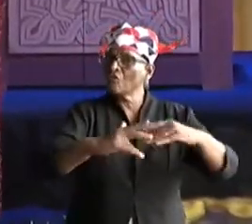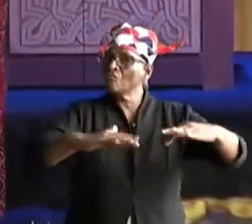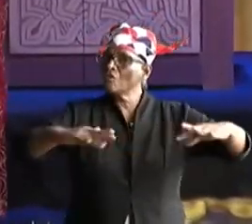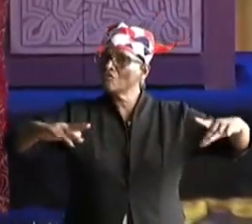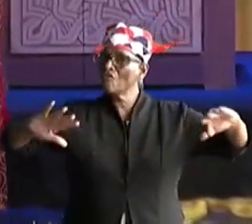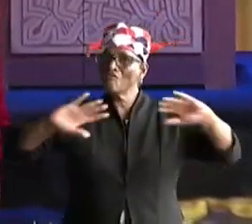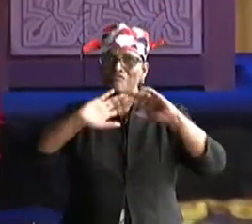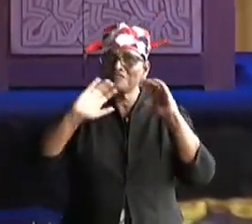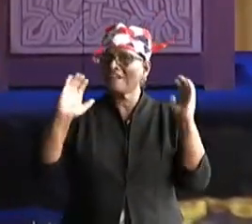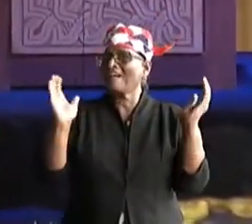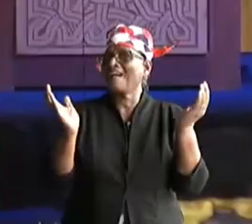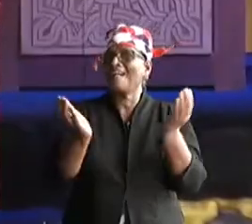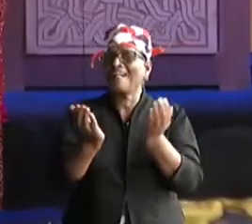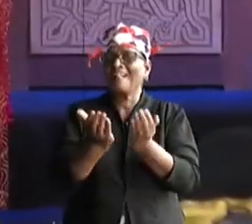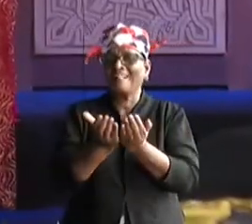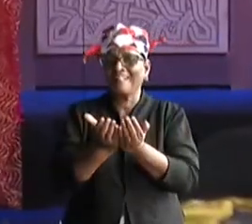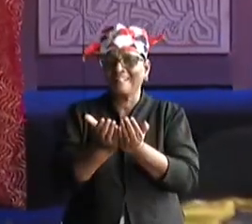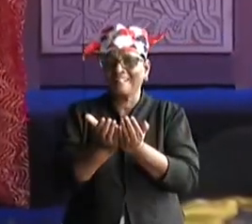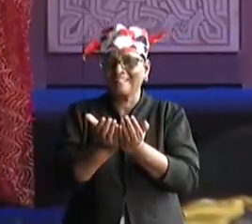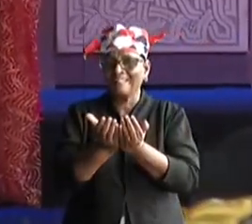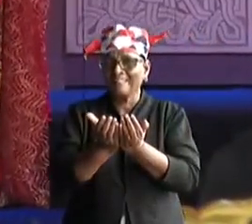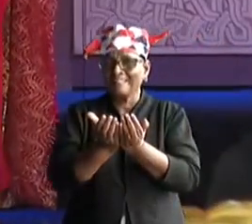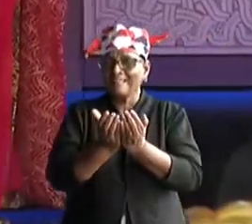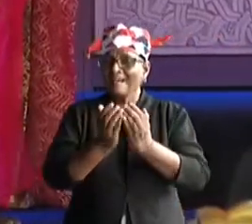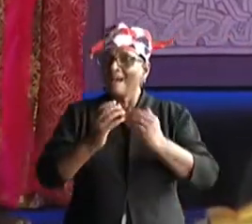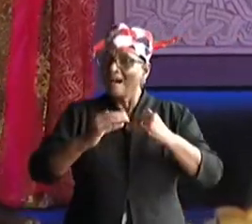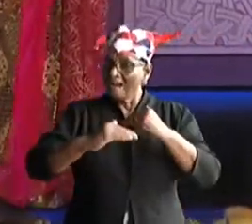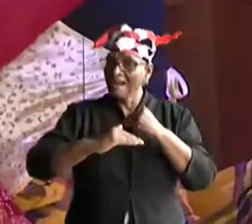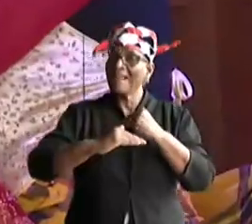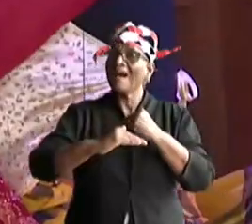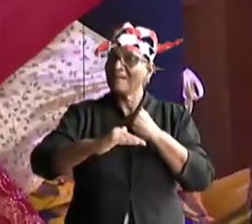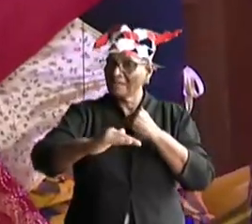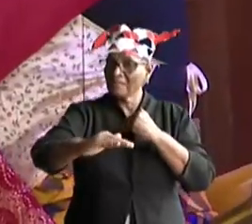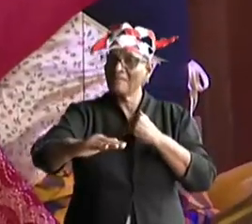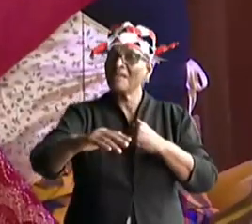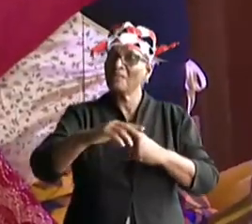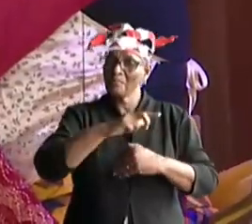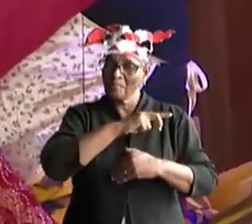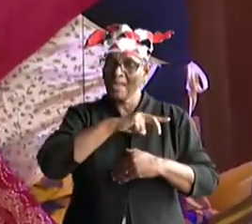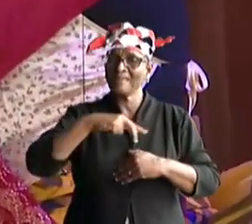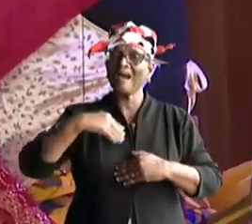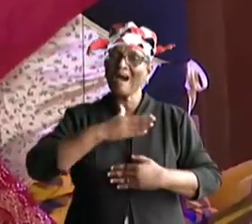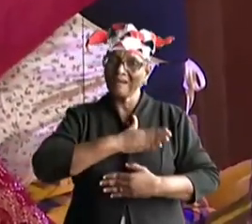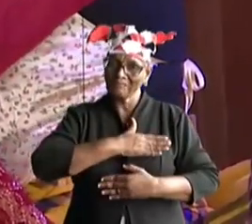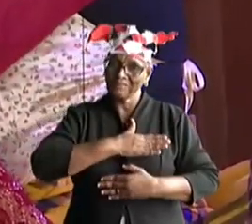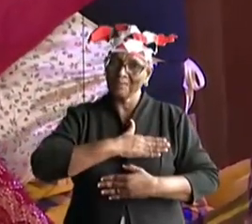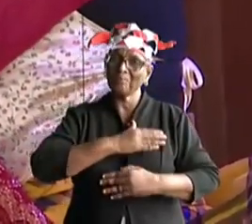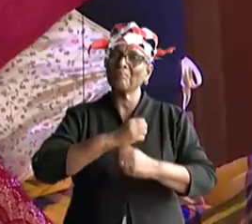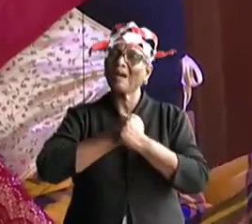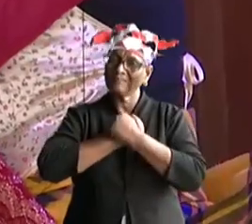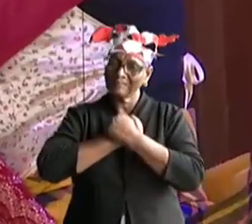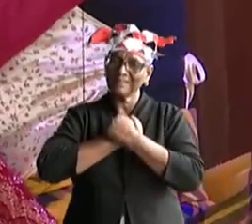We honor you, Mother Earth, as we remain royalty.